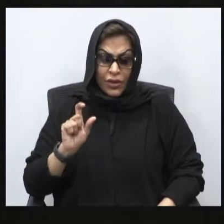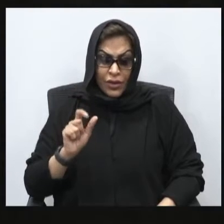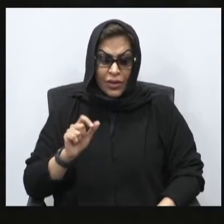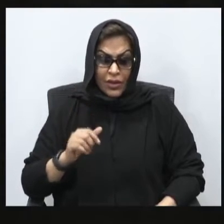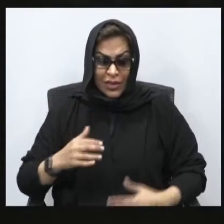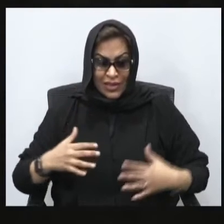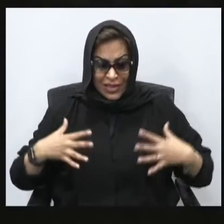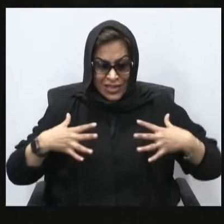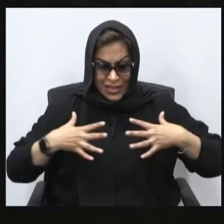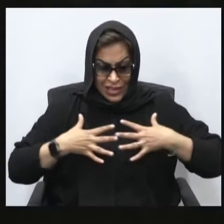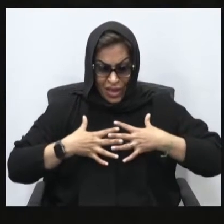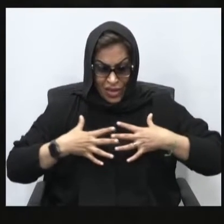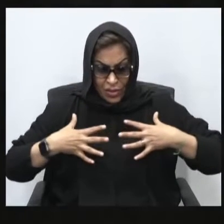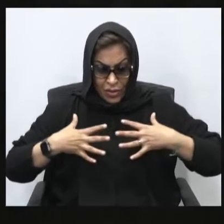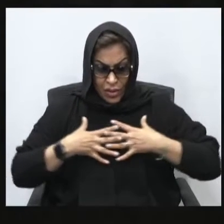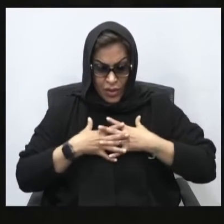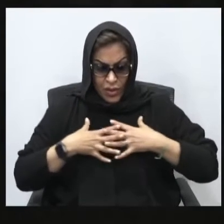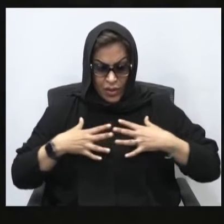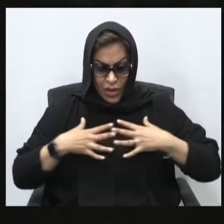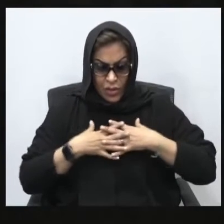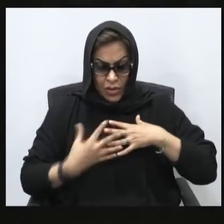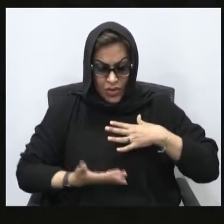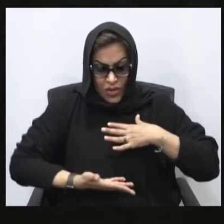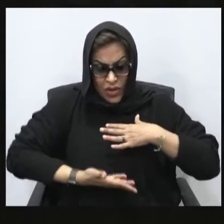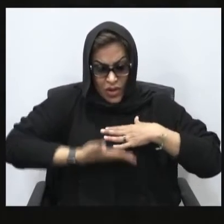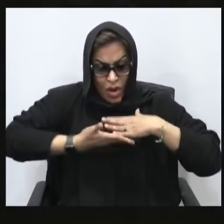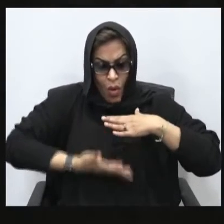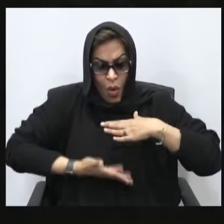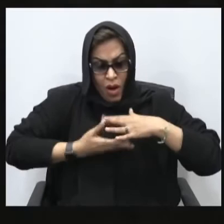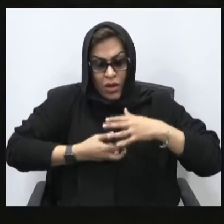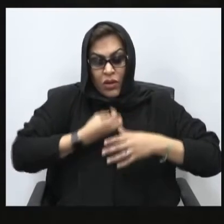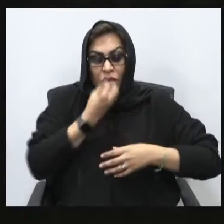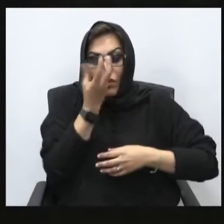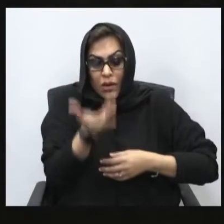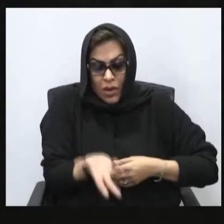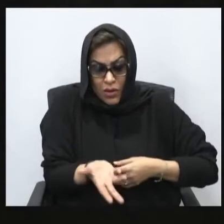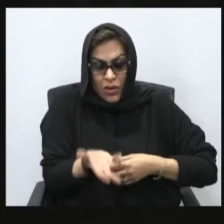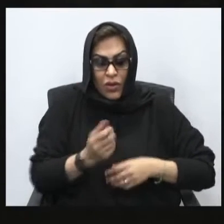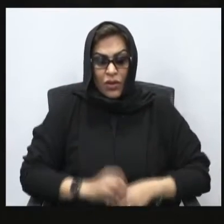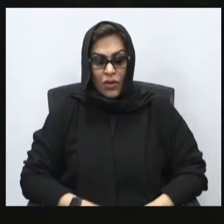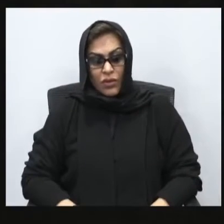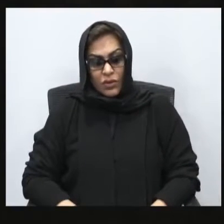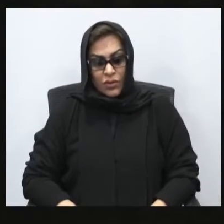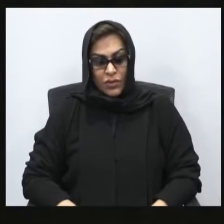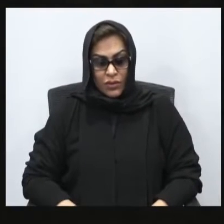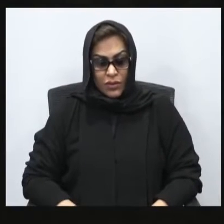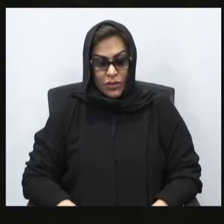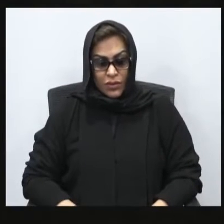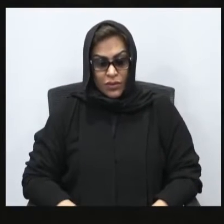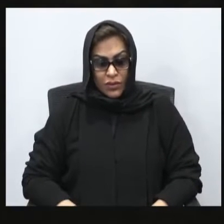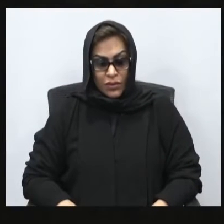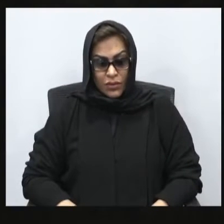بالتالي يزداد ضغط ثاني اكسيد الكربون فيها وبالتالي حيخرج الغاز احسنتم الى